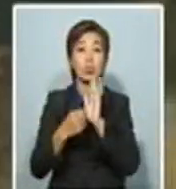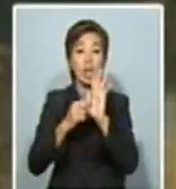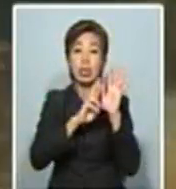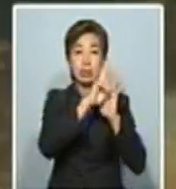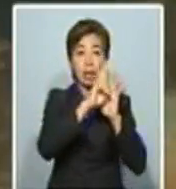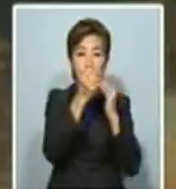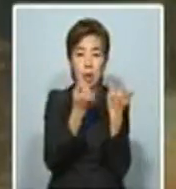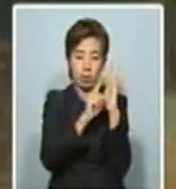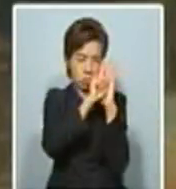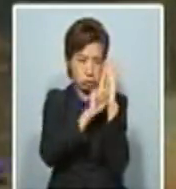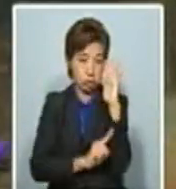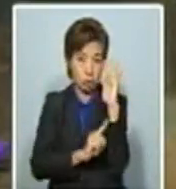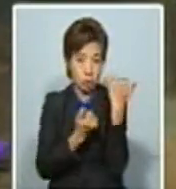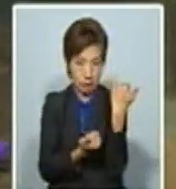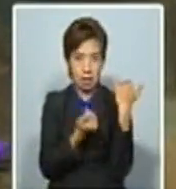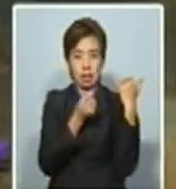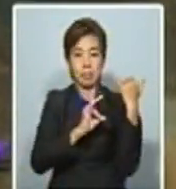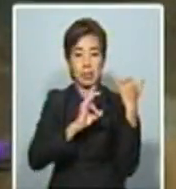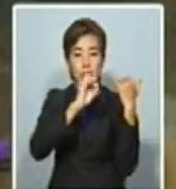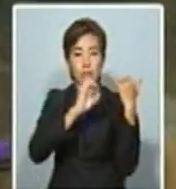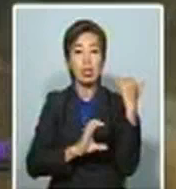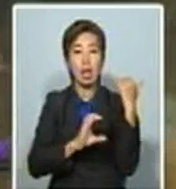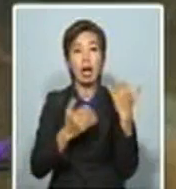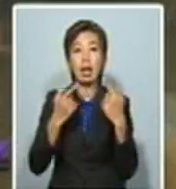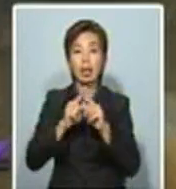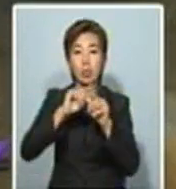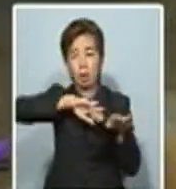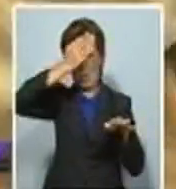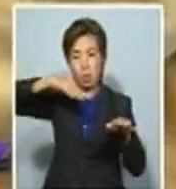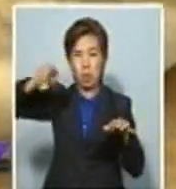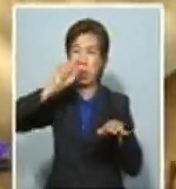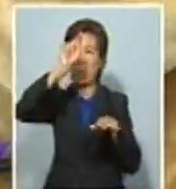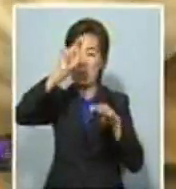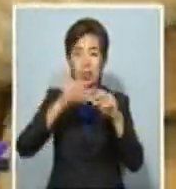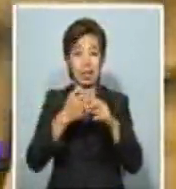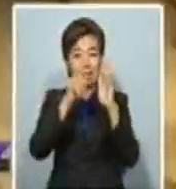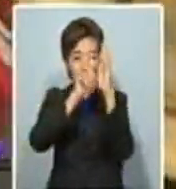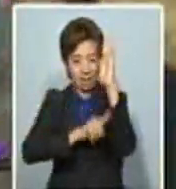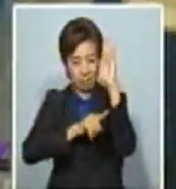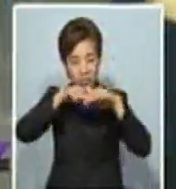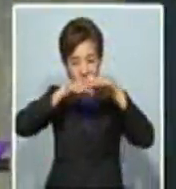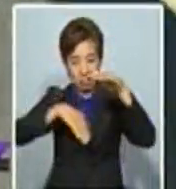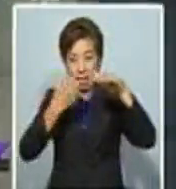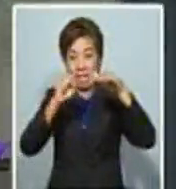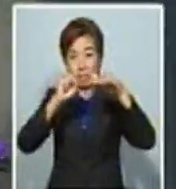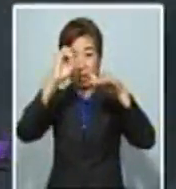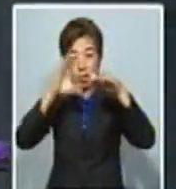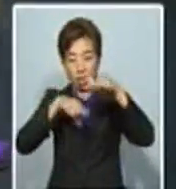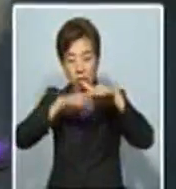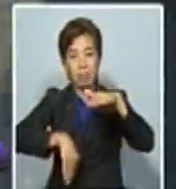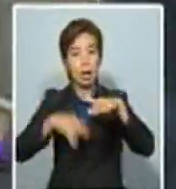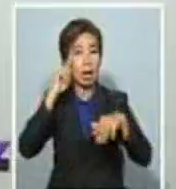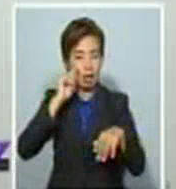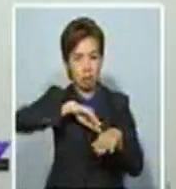รายอุณหภูมิลดลงวันนี้วัดได้17องศาเซลเซียสส่วนตามยอดดอยอุณหภูมิต่ำกว่า10องศาเซลเซียสโดยเฉพาะบนดอย